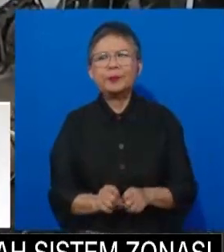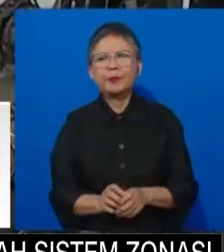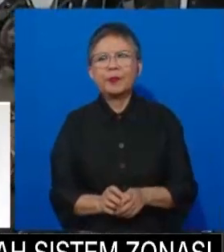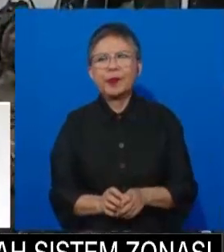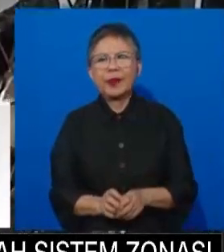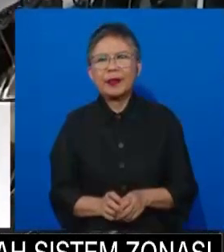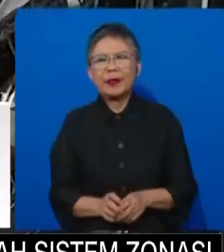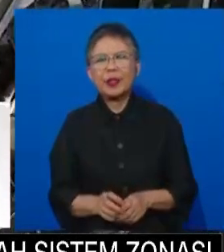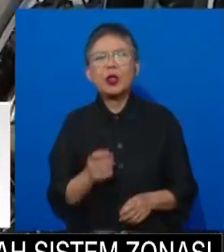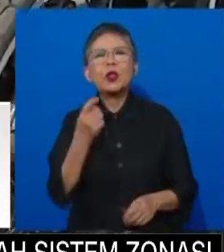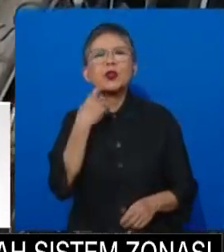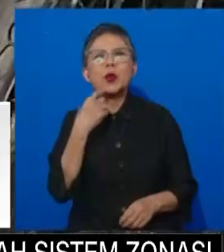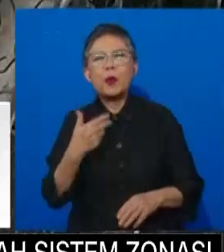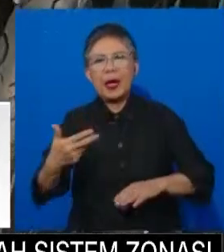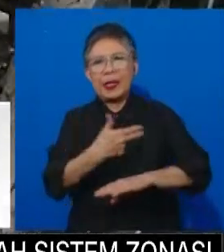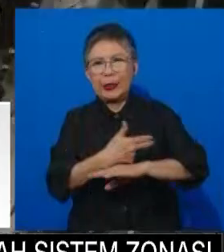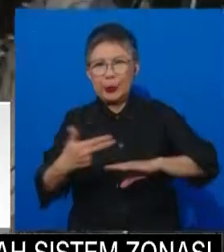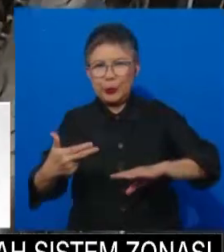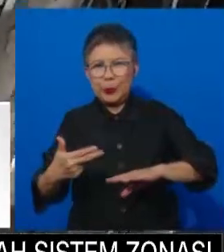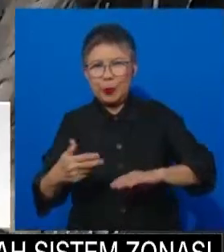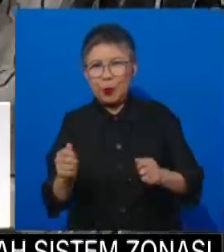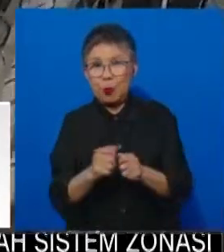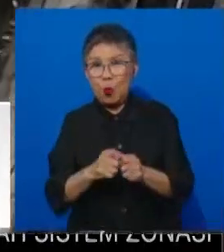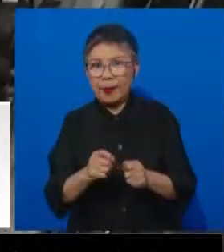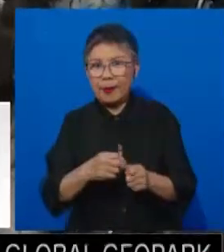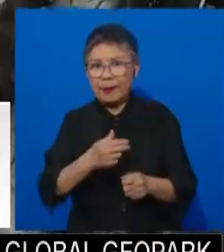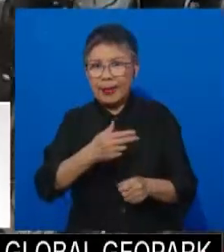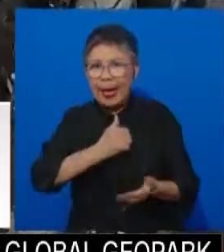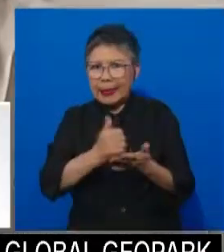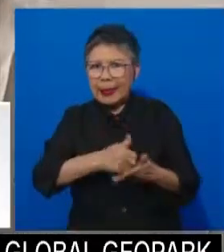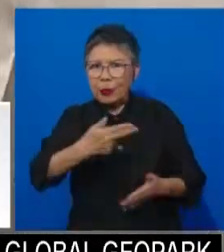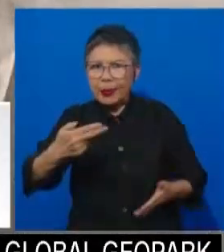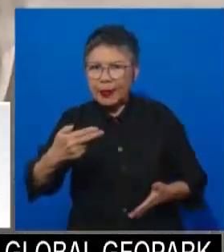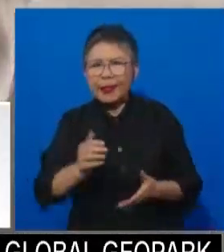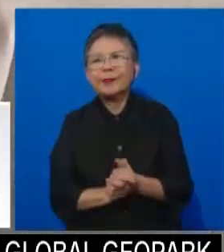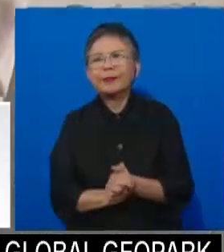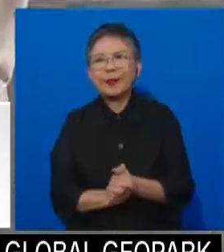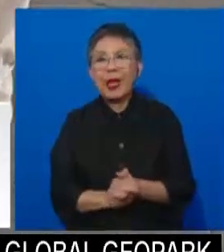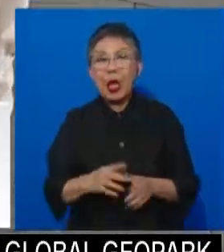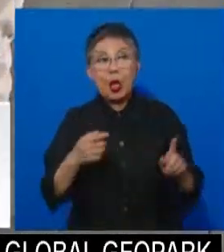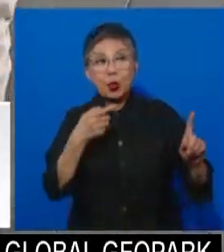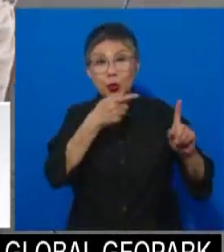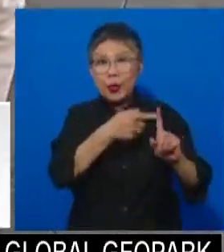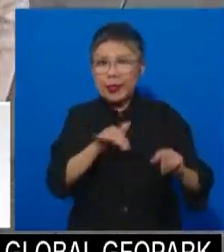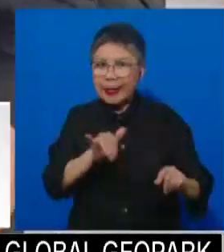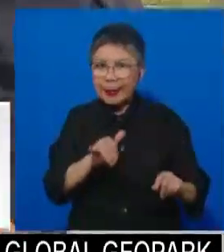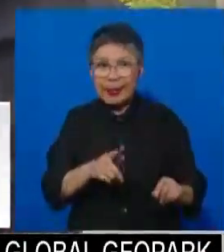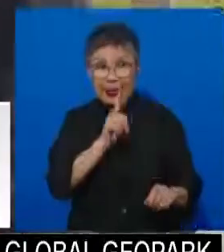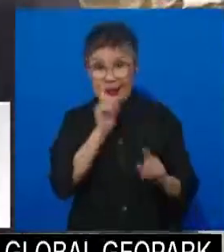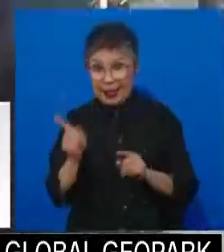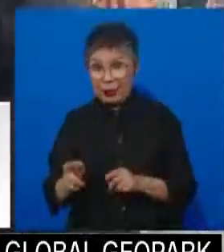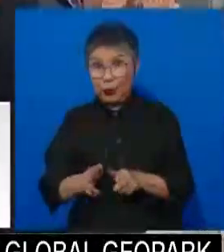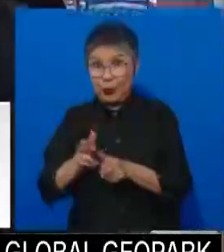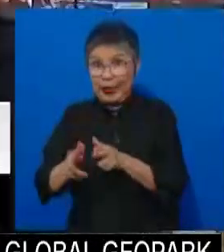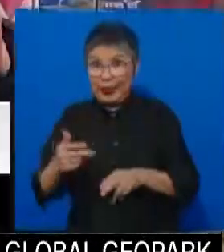akan menjajal kereta buatan dalam negeri ini, sementara satu pesepeda lainnya menuju ke titik yang sama dengan sepeda. Jadi